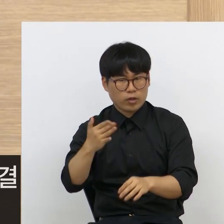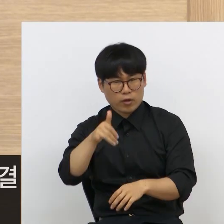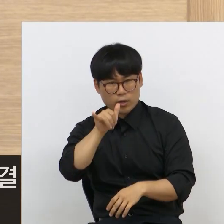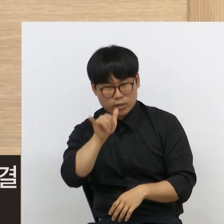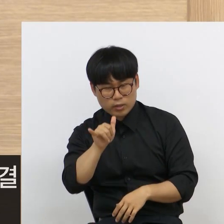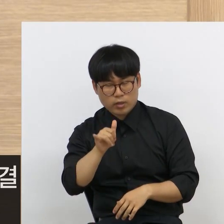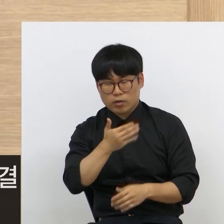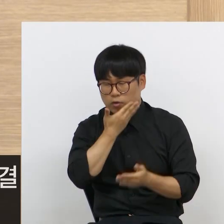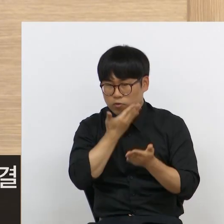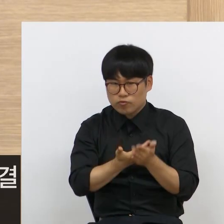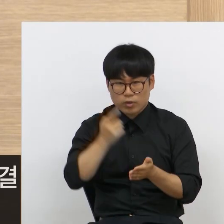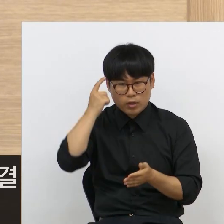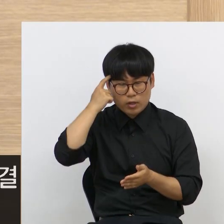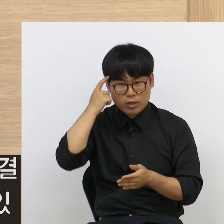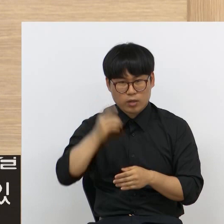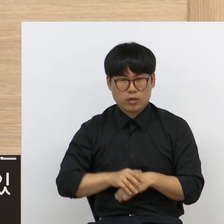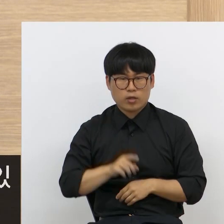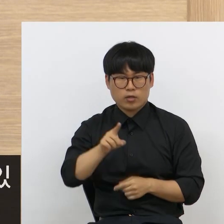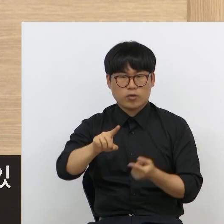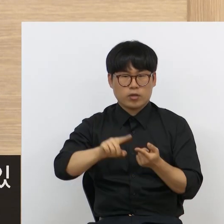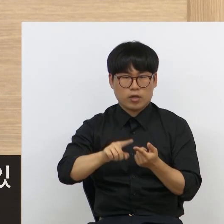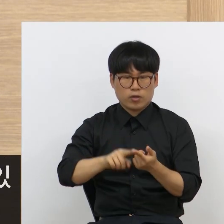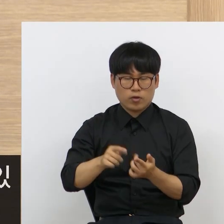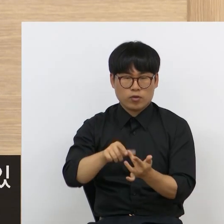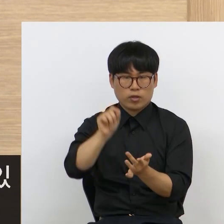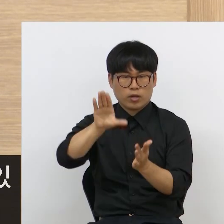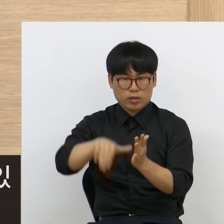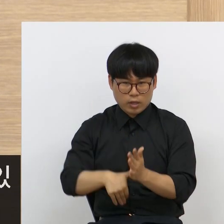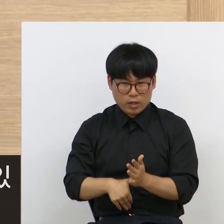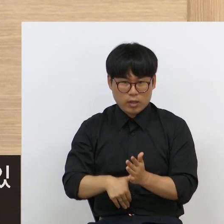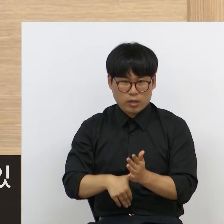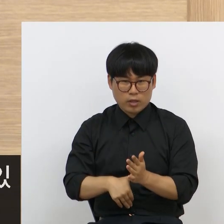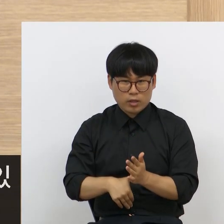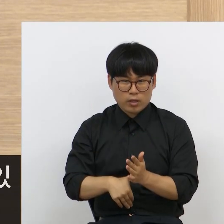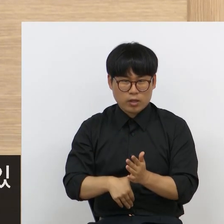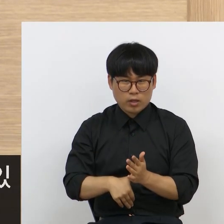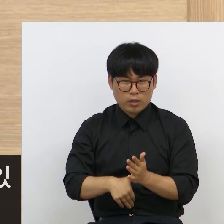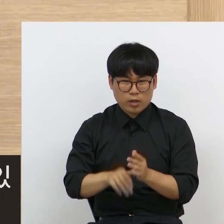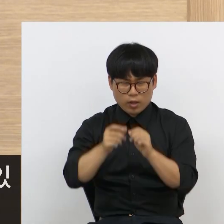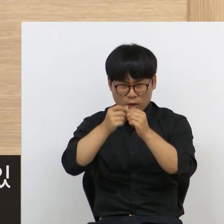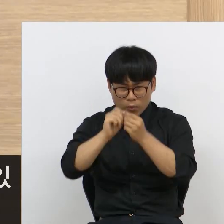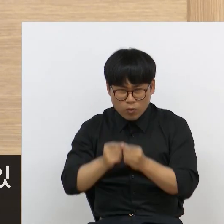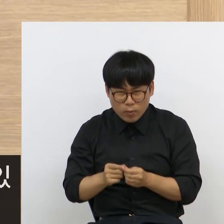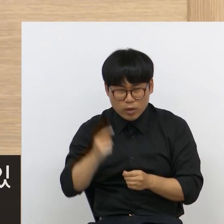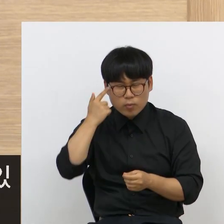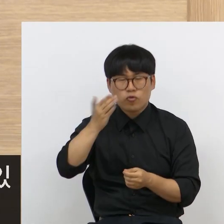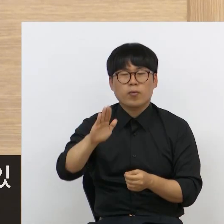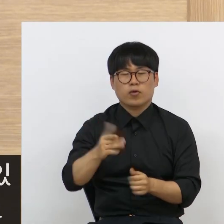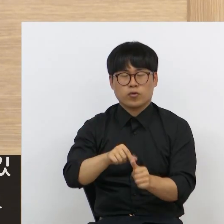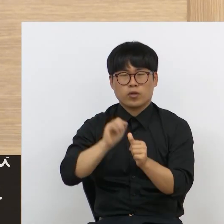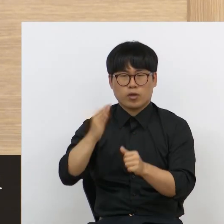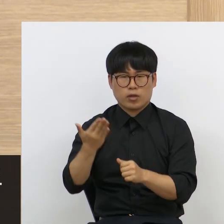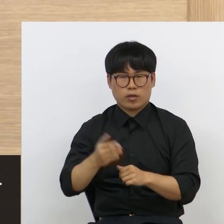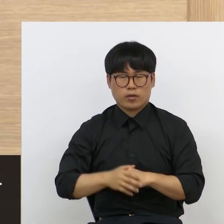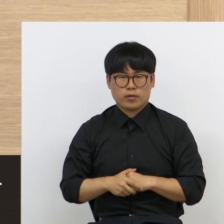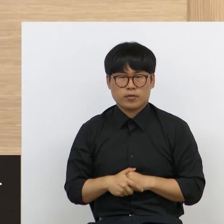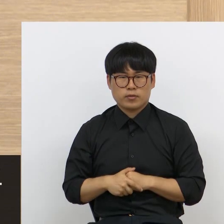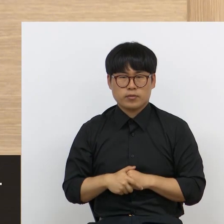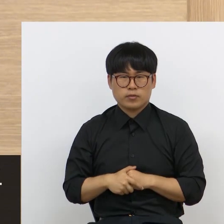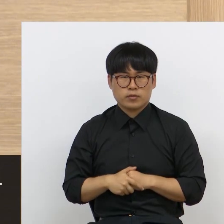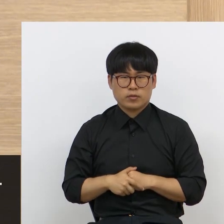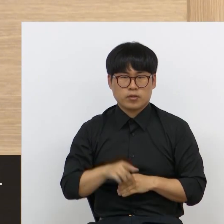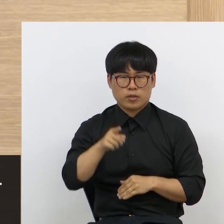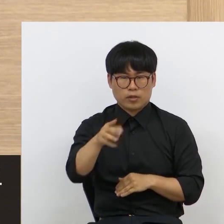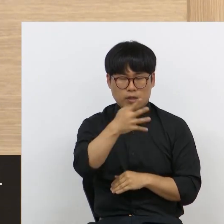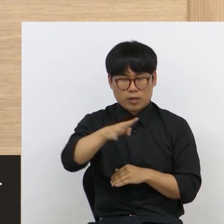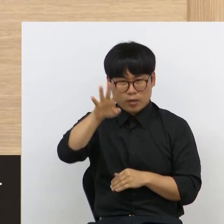차이를 갖고 있어서 그런 부분들이 이제 선택하실 때 꼼꼼히 따져보고 그다음에 회사하고 물어보고 선택하셔야 될 사항입니다. 뭐 이